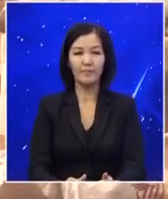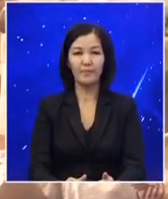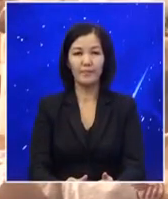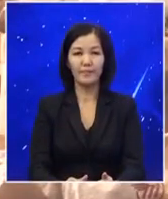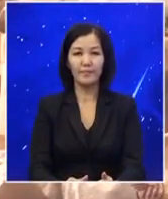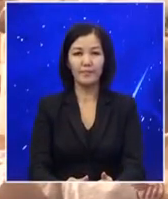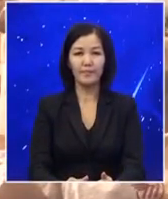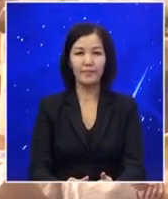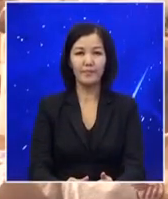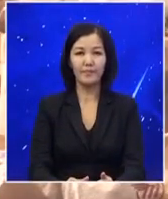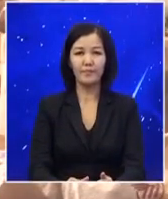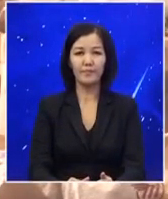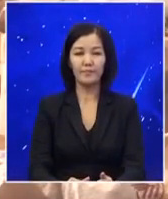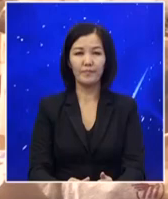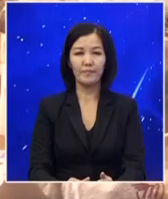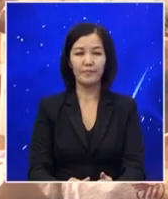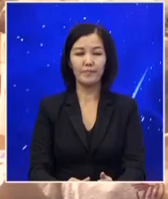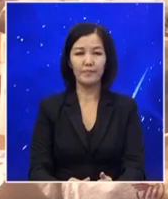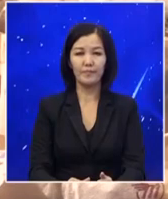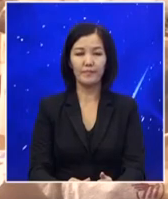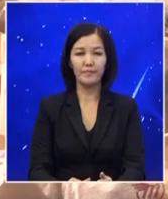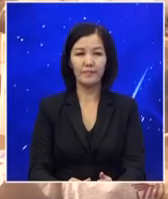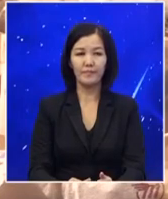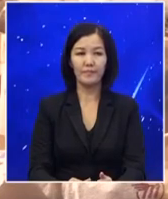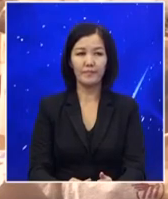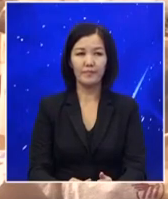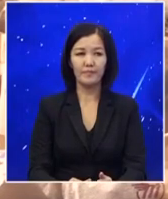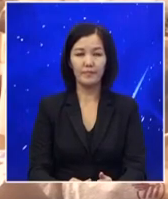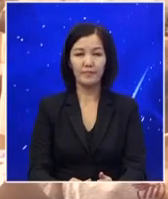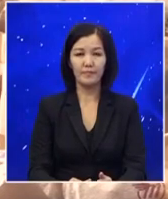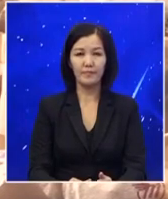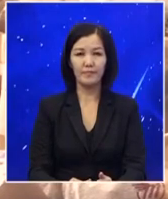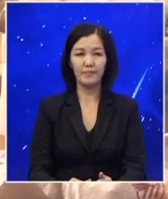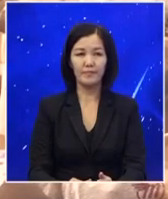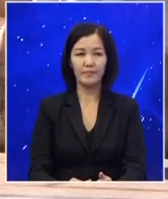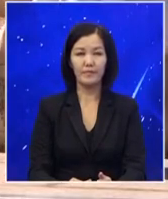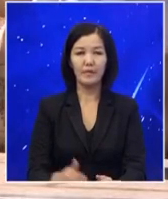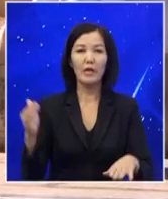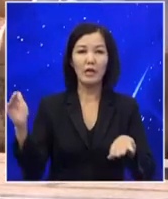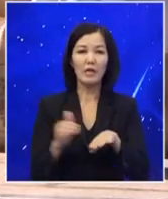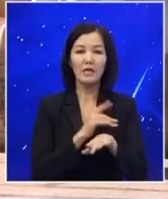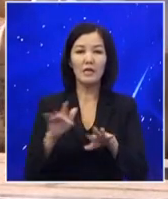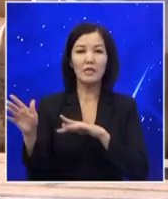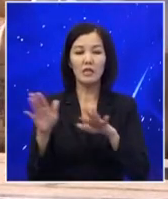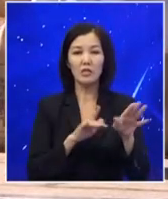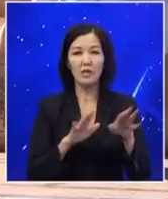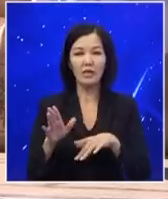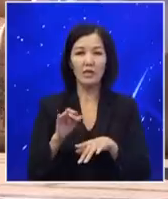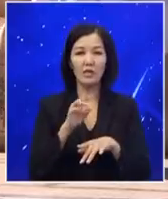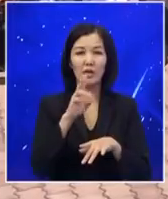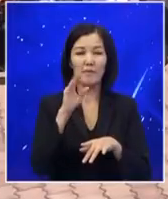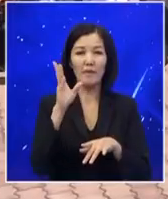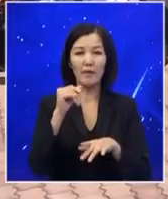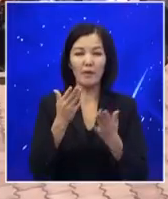<Sessizlik Игілікті шараясында Жамалапа рухына бағышталып,